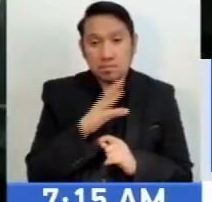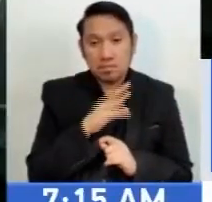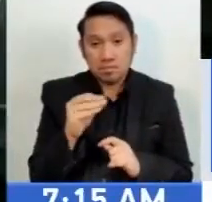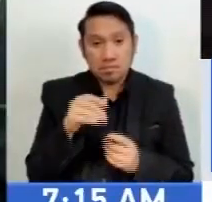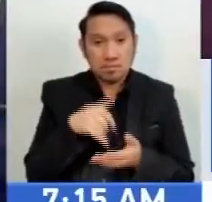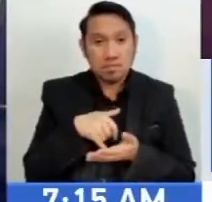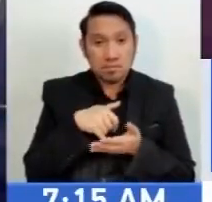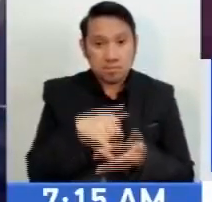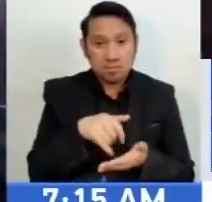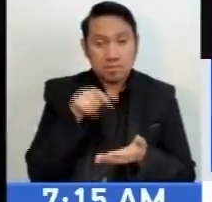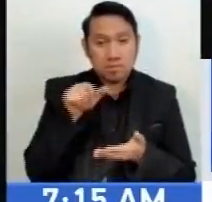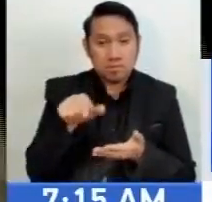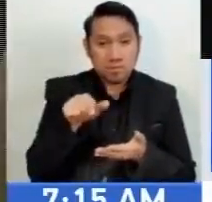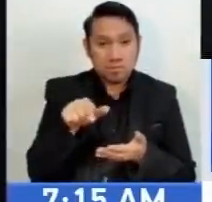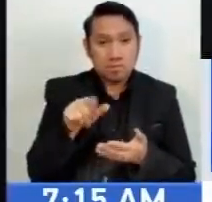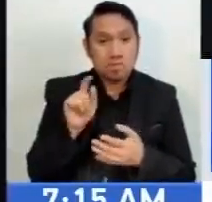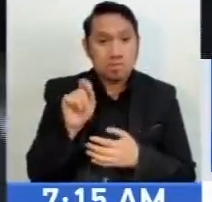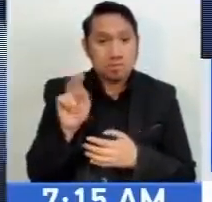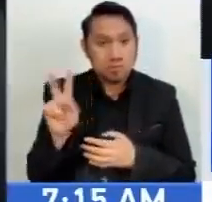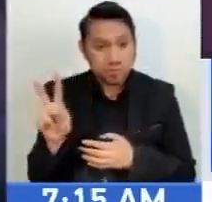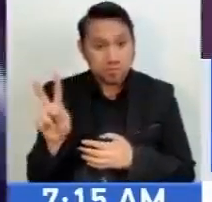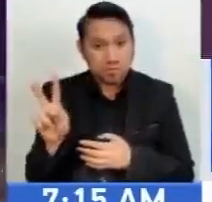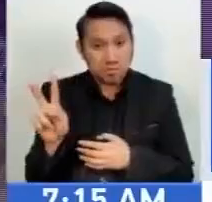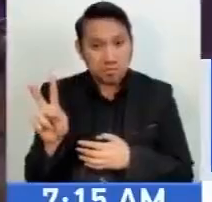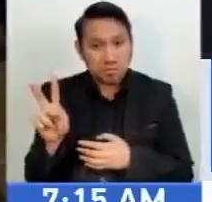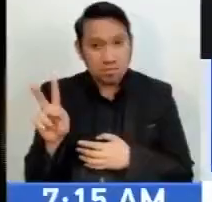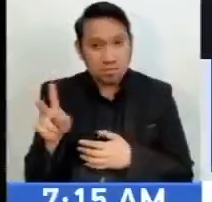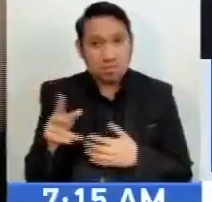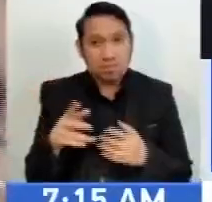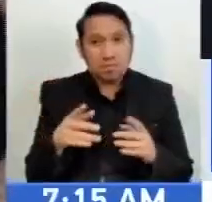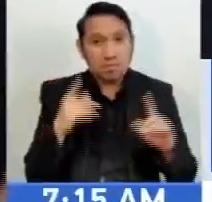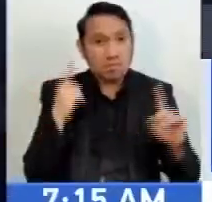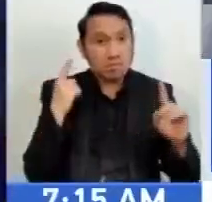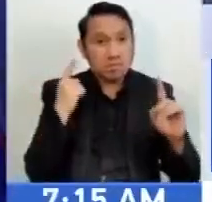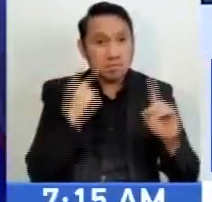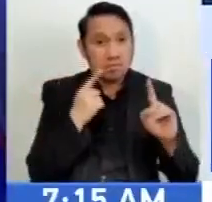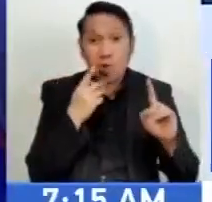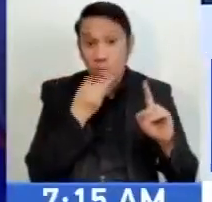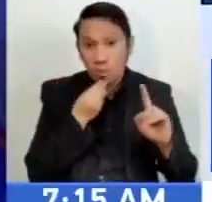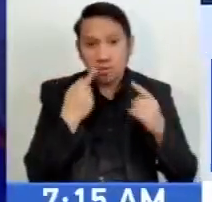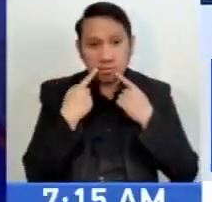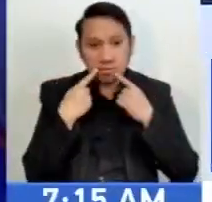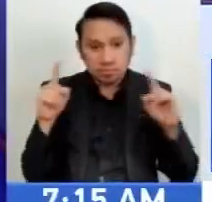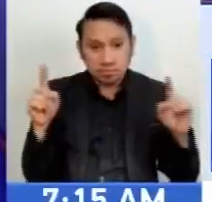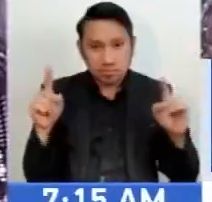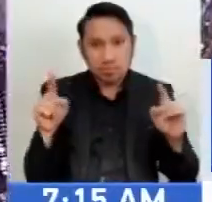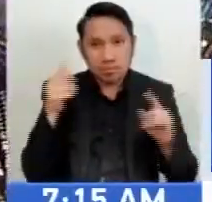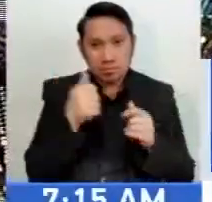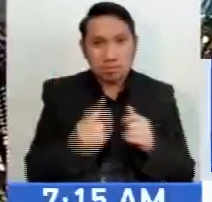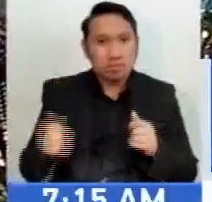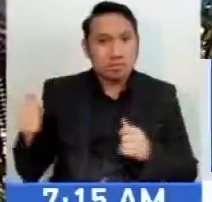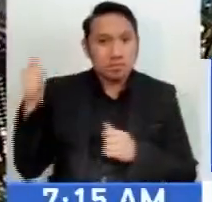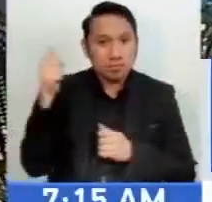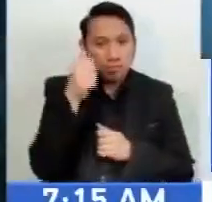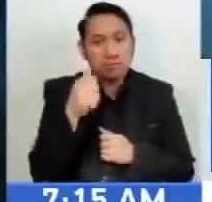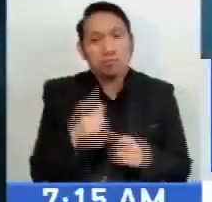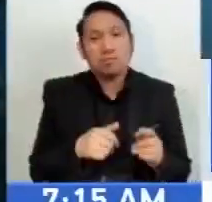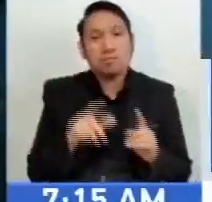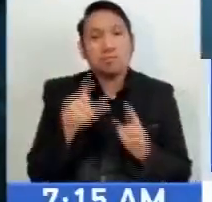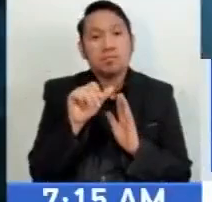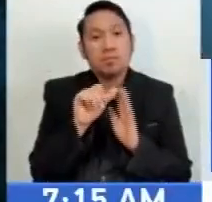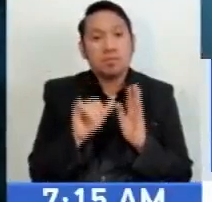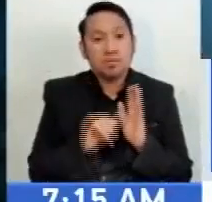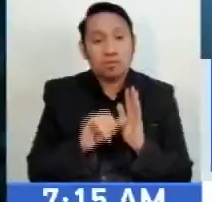multimedia network sa Pilipinas, nakamit yan sa ilalim ng pamumuno ni GMA Chairman and CEO Atty. Felipe L. Gozon.